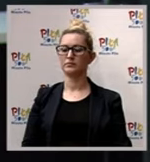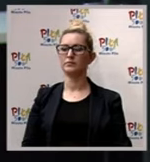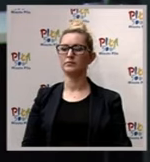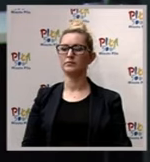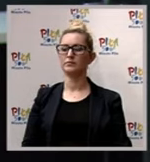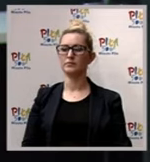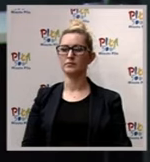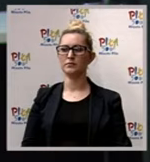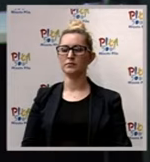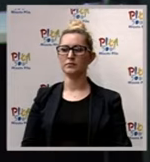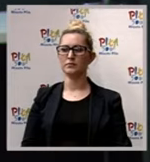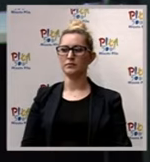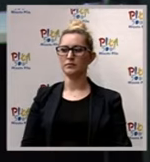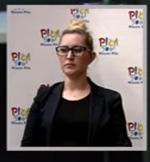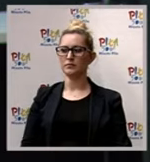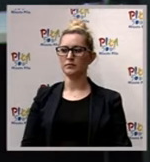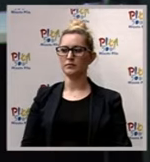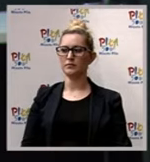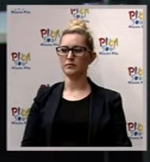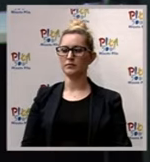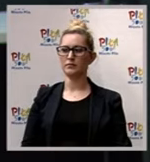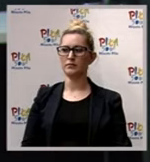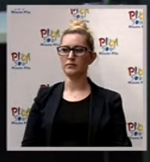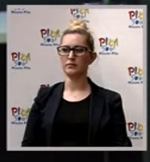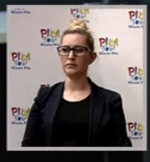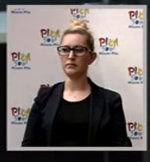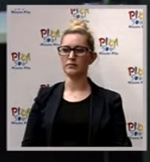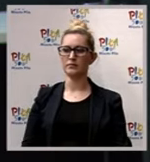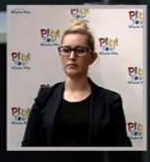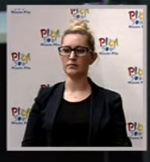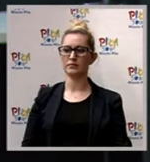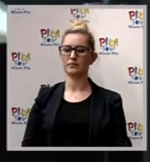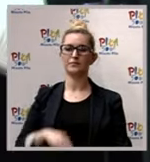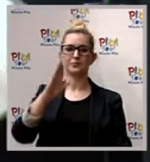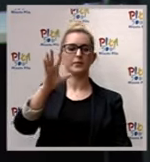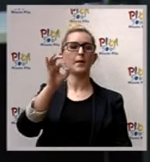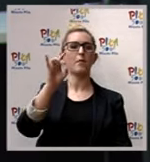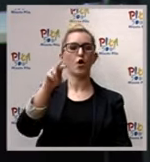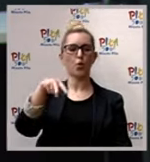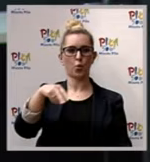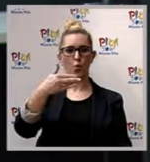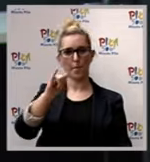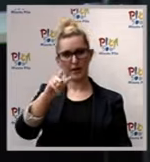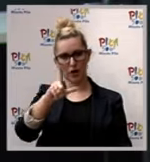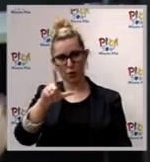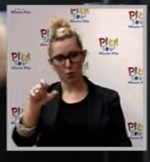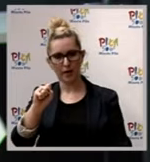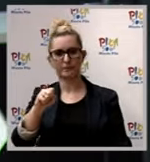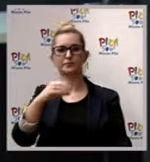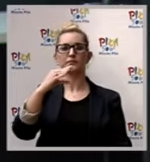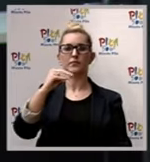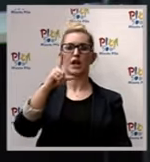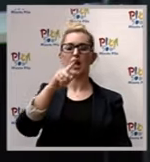orzekania w sprawach z zakresu prawa pracy. Bogumiła Elżbieta Wiśniewska. Komisja